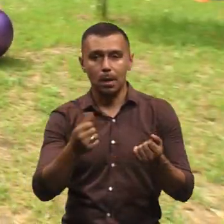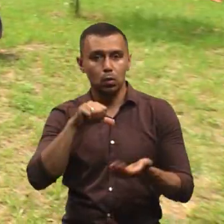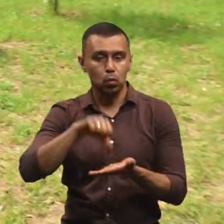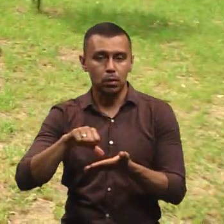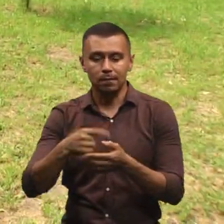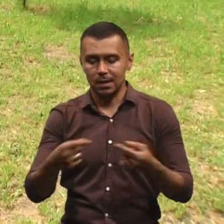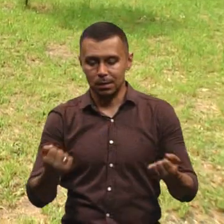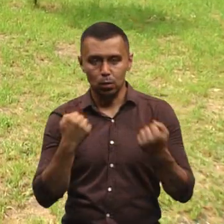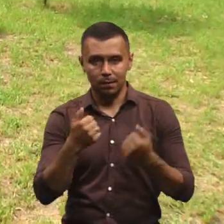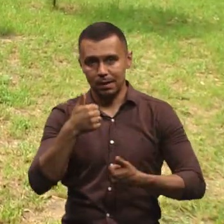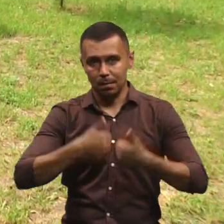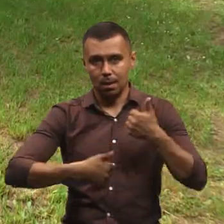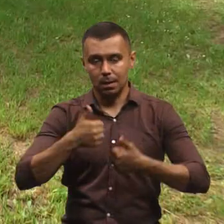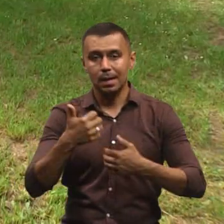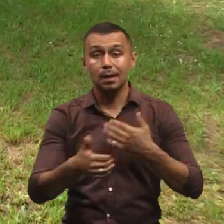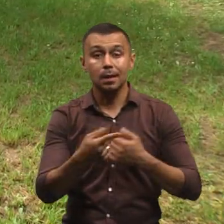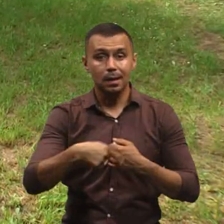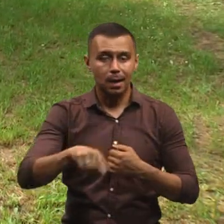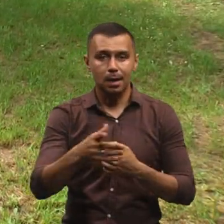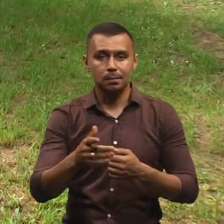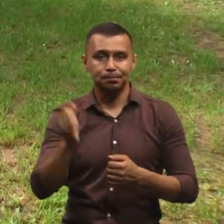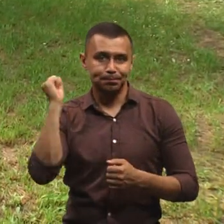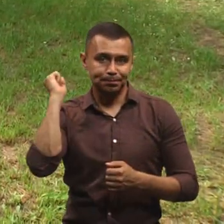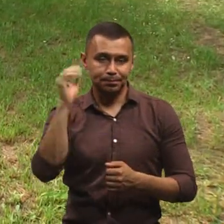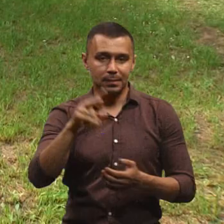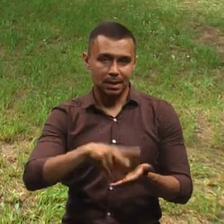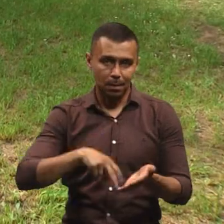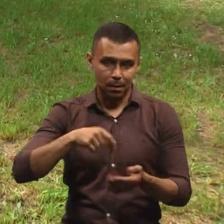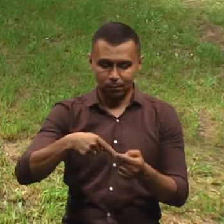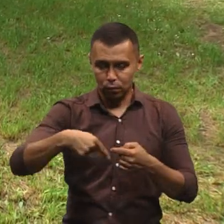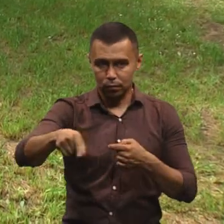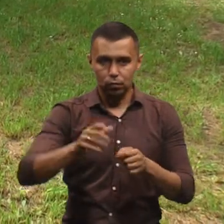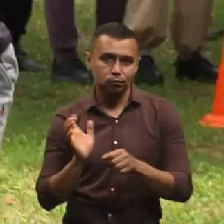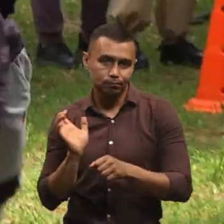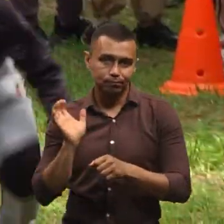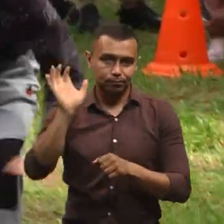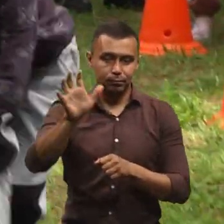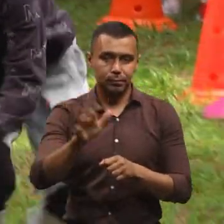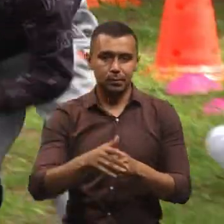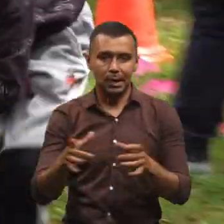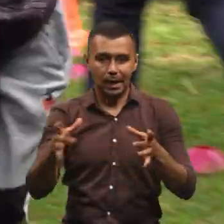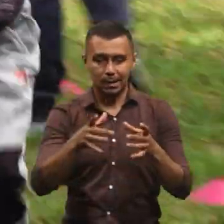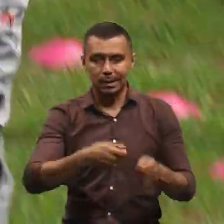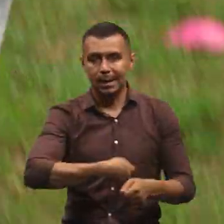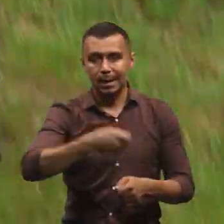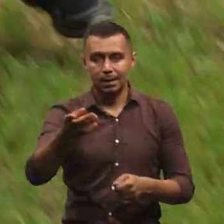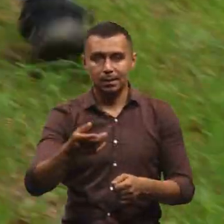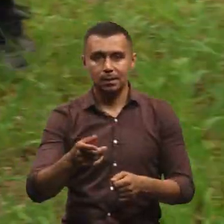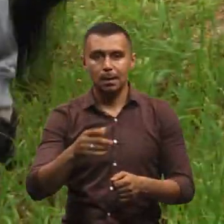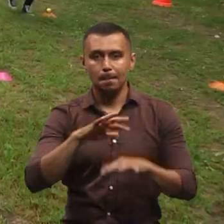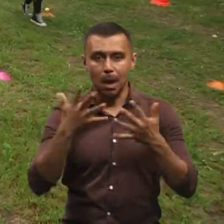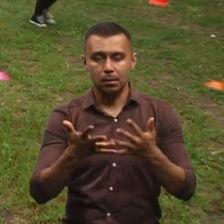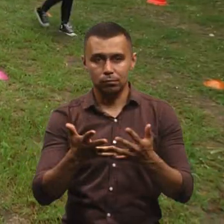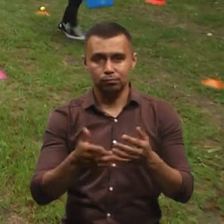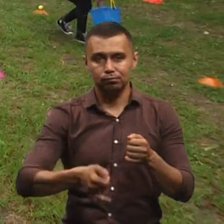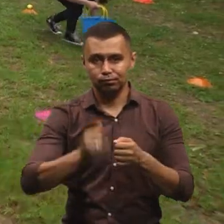у різних спортивних змаганнях серед яких метання спису стрибки в довжину штовхання ядра кільцекид набивання футбольного м'яча